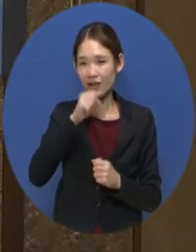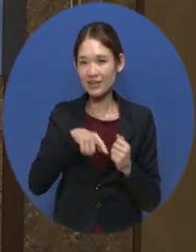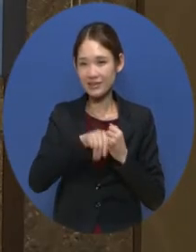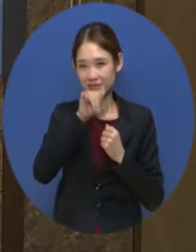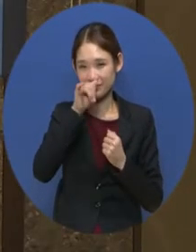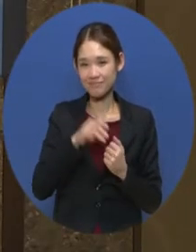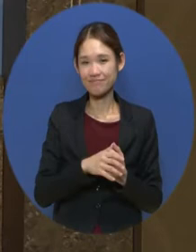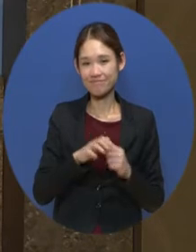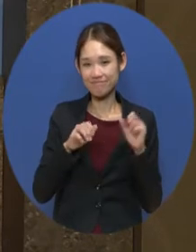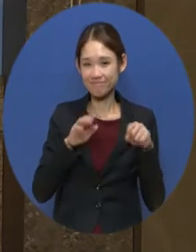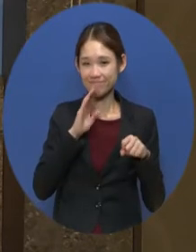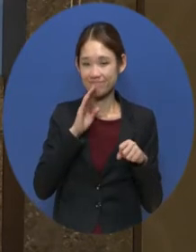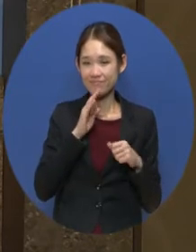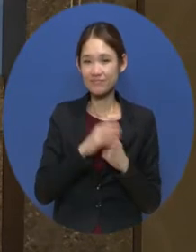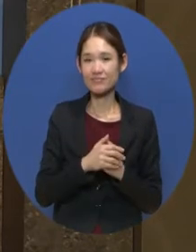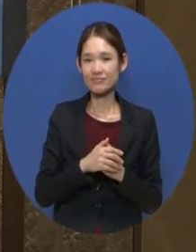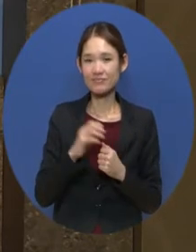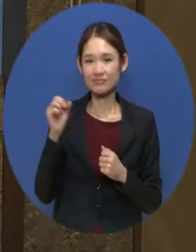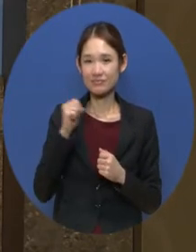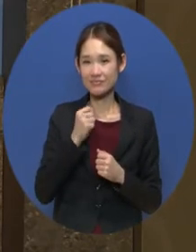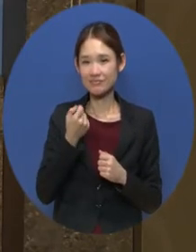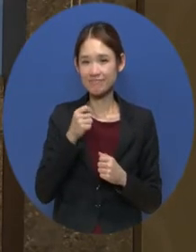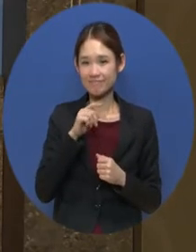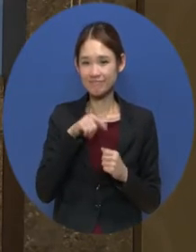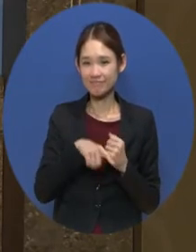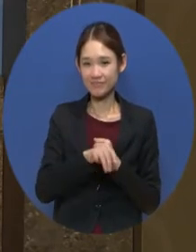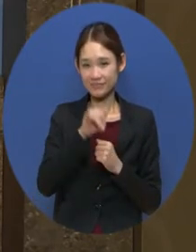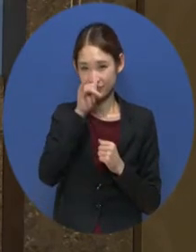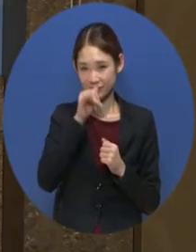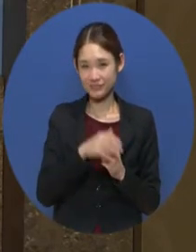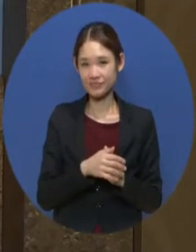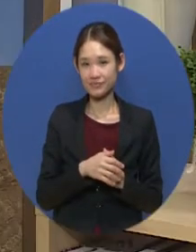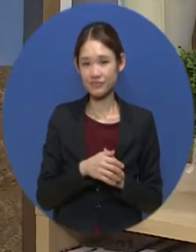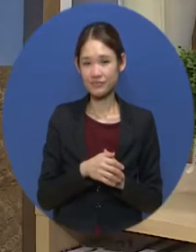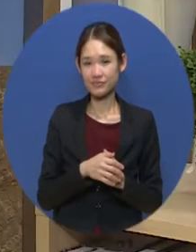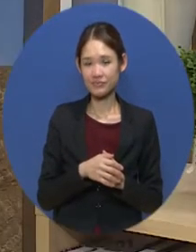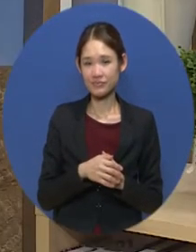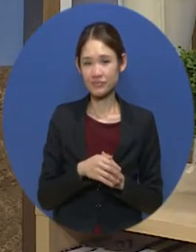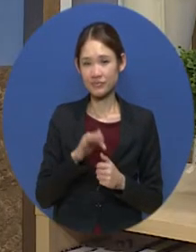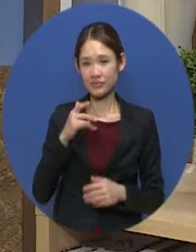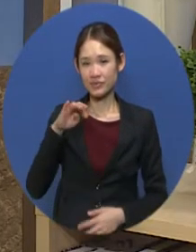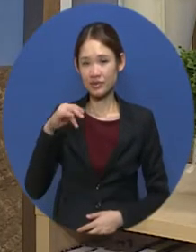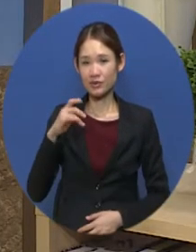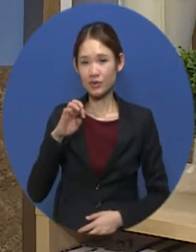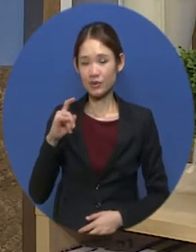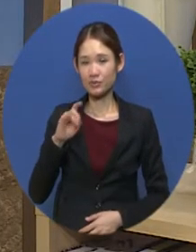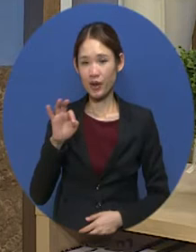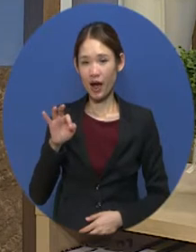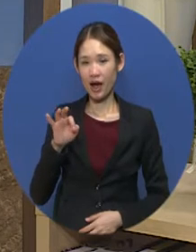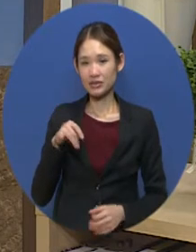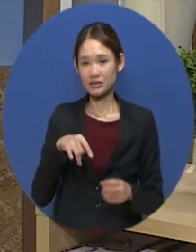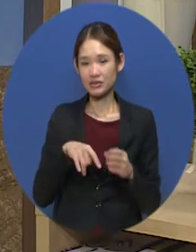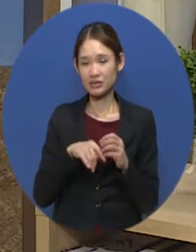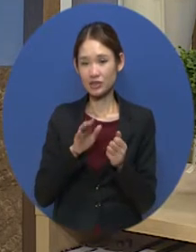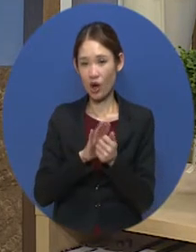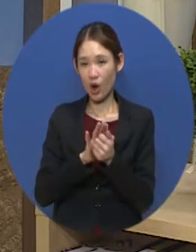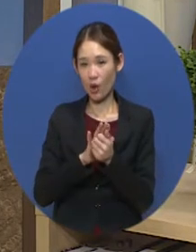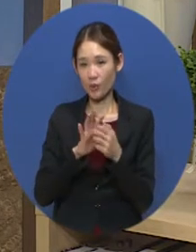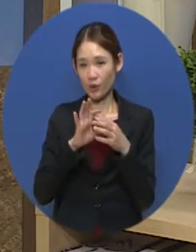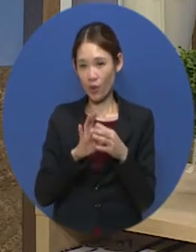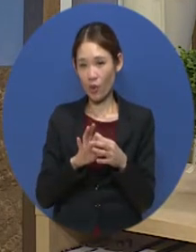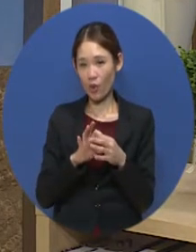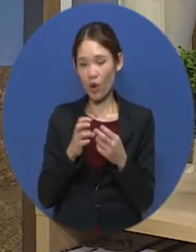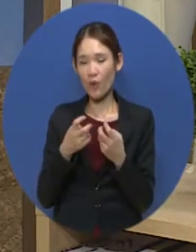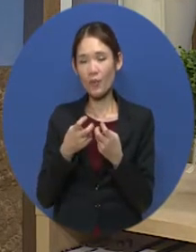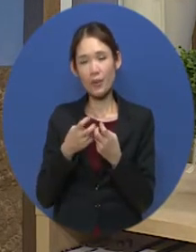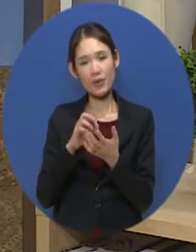네. 맞습니다. 네. 아 그런 의미였군요. 그럼 이 헬스모아 서비스에 대해서 네. 좀 어떻게